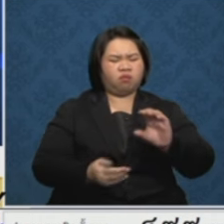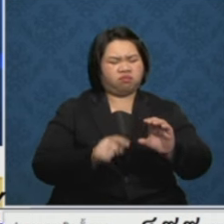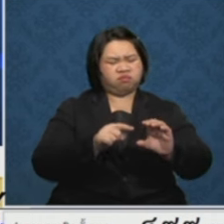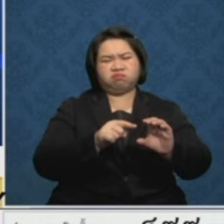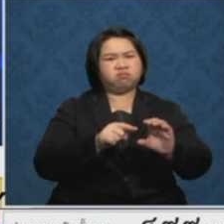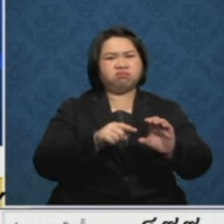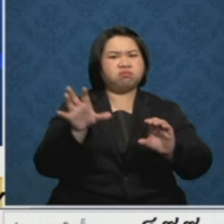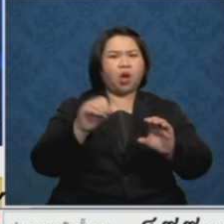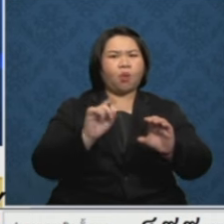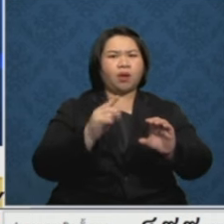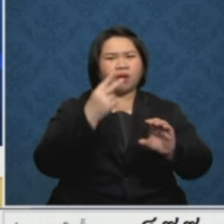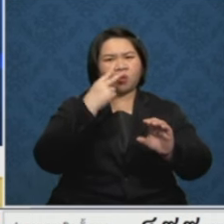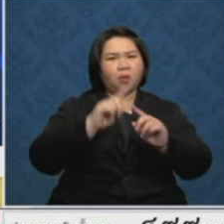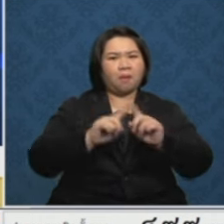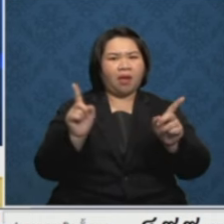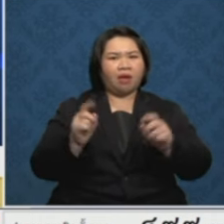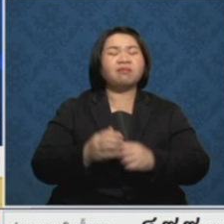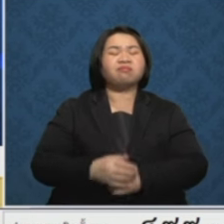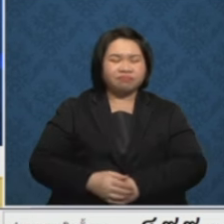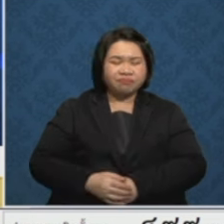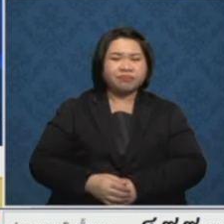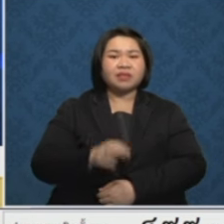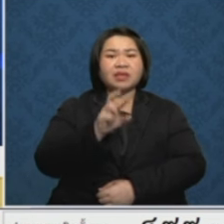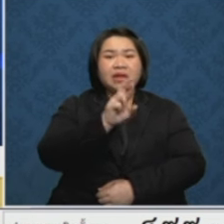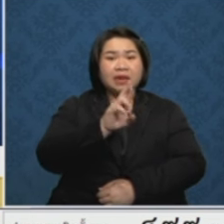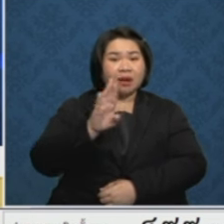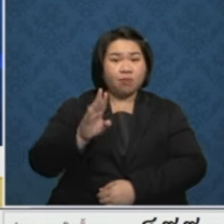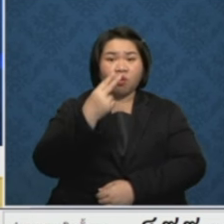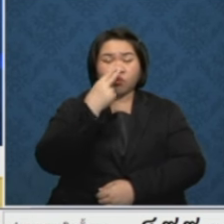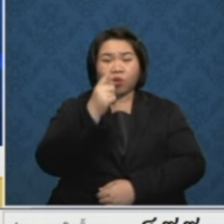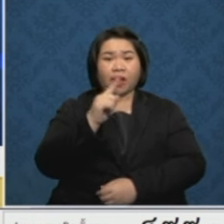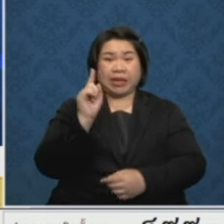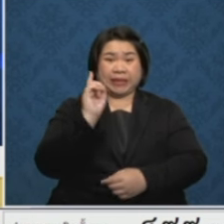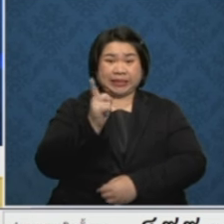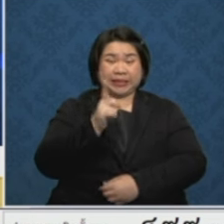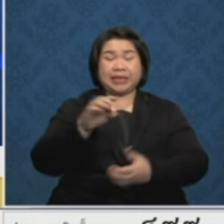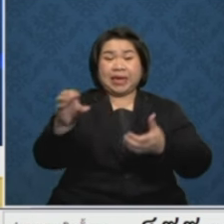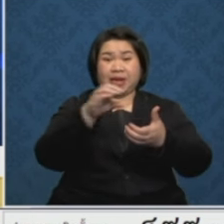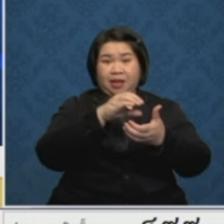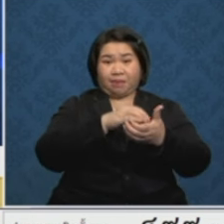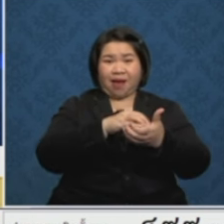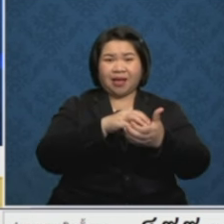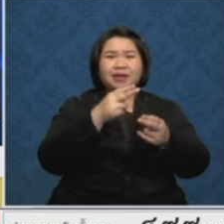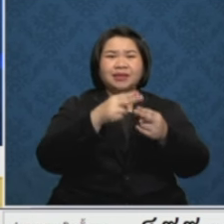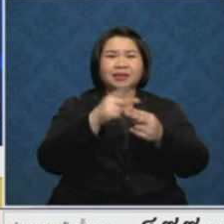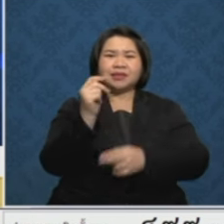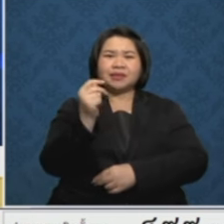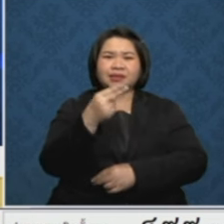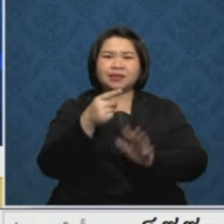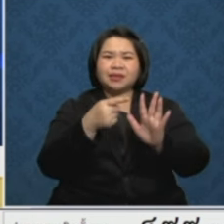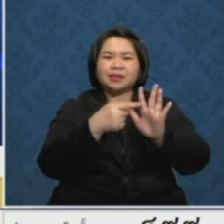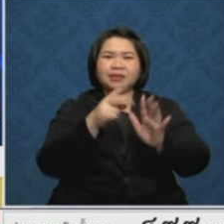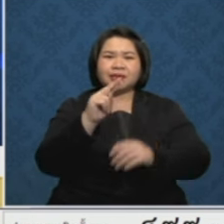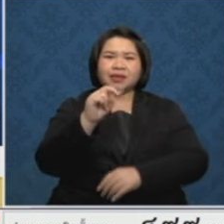ากระบบลงทะเบียนที่เป็นการต่อยอดจากแอปทางรัฐที่มีอยู่แล้วเนี่ยใช้งบ